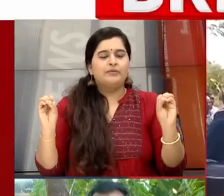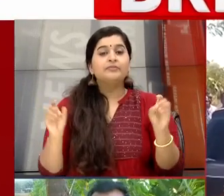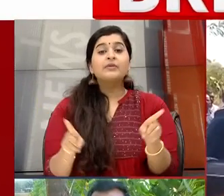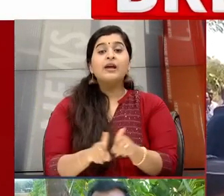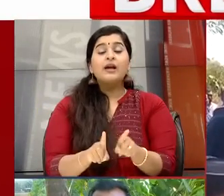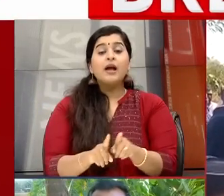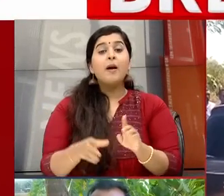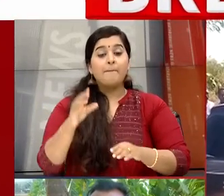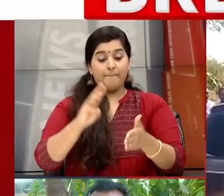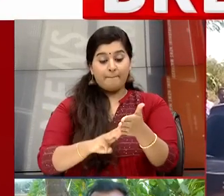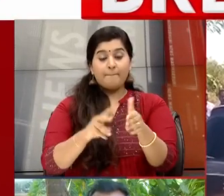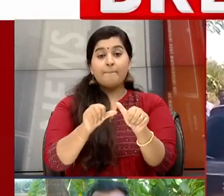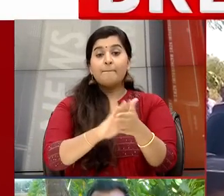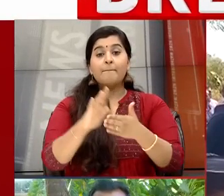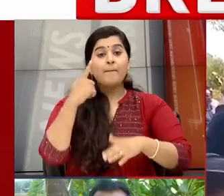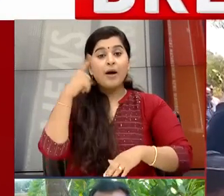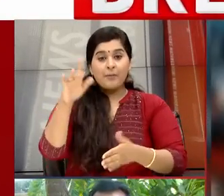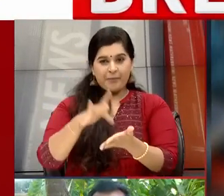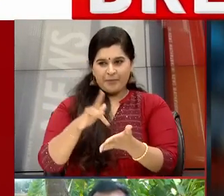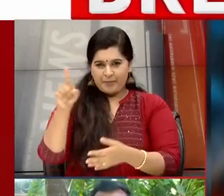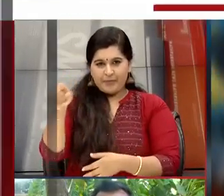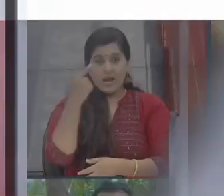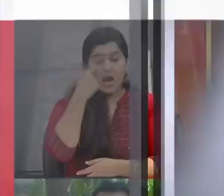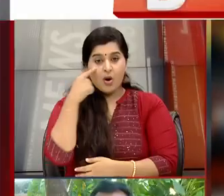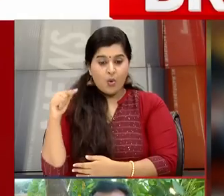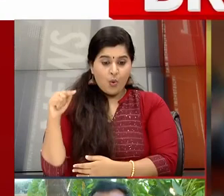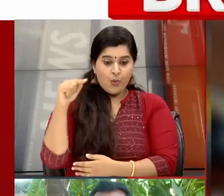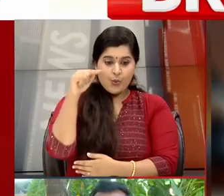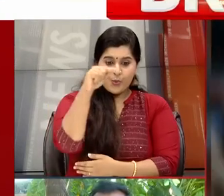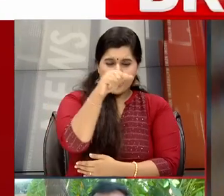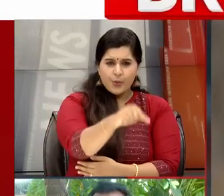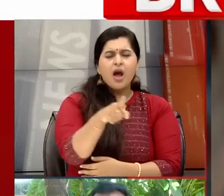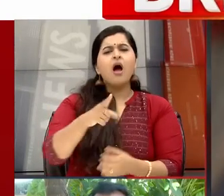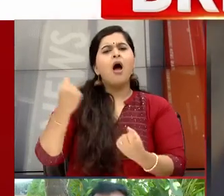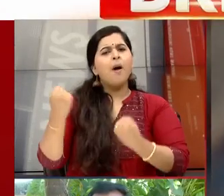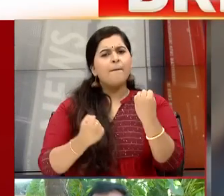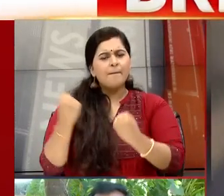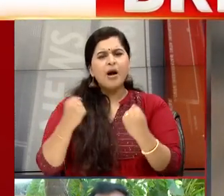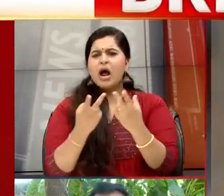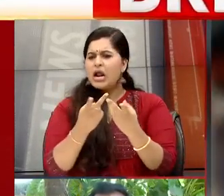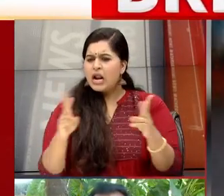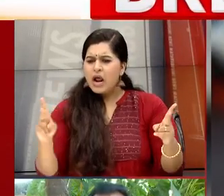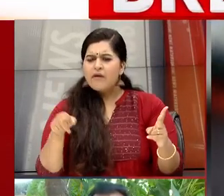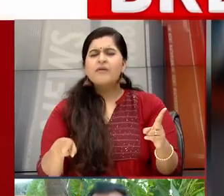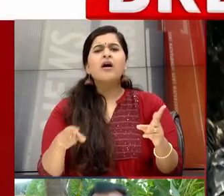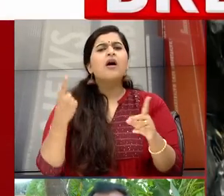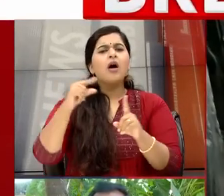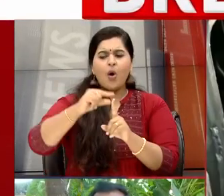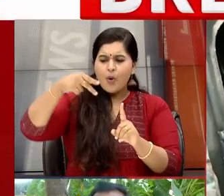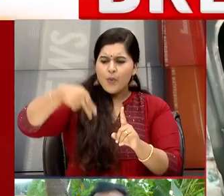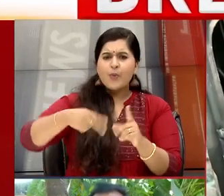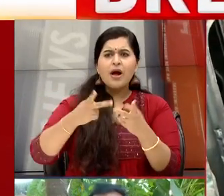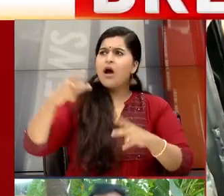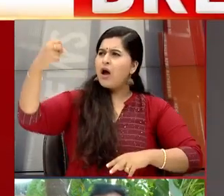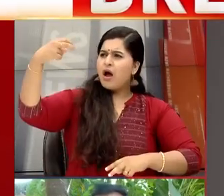അന്ന് മാഹിയിൽ നിന്നും കണ്ണൂരേക്ക് വരുന്ന വഴി, ആ വഴിയിലുള്ള പെട്രോൾ പമ്പുകളിലെ CCTV ദൃശ്യങ്ങൾ ആണ് ശേഖരിക്കാൻ ശ്രമിച്ചത്.